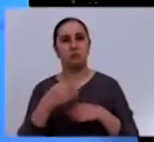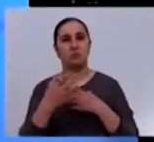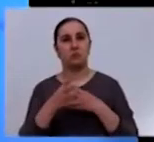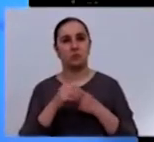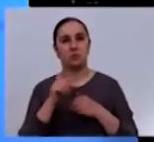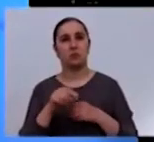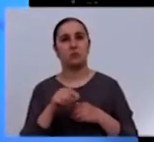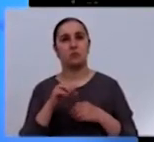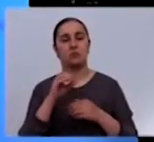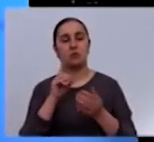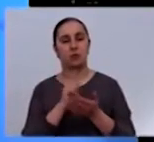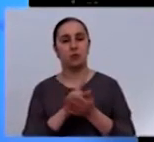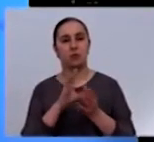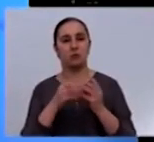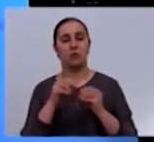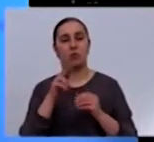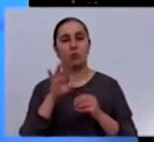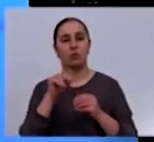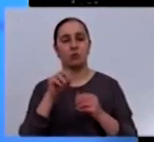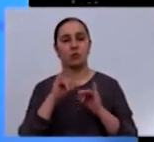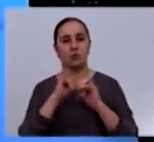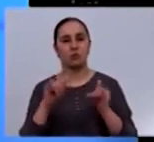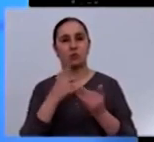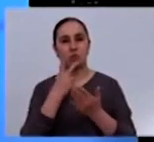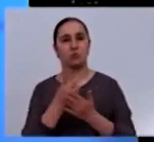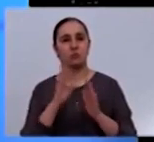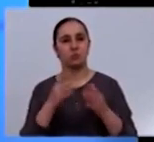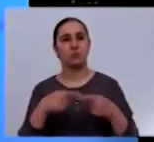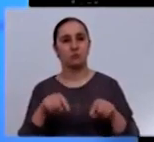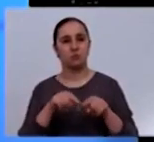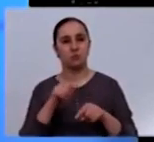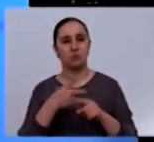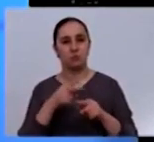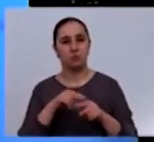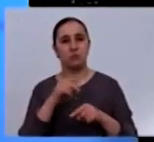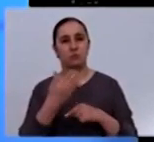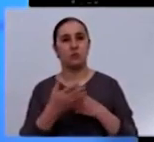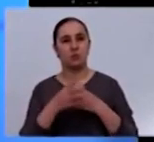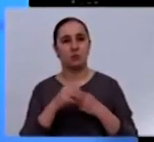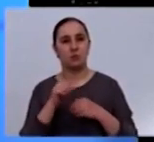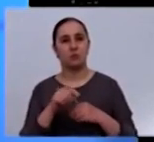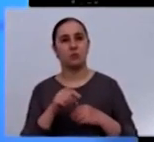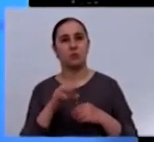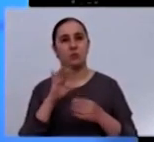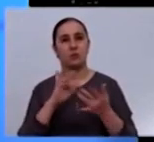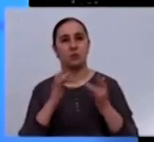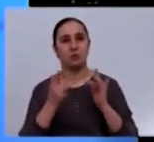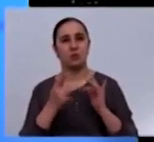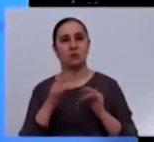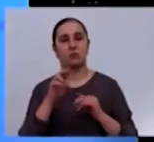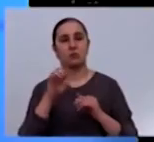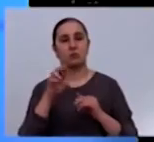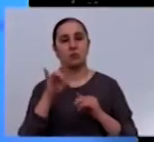sizlar bilan amalda pochta yaratishni ko'rib chiqamiz. Demak, bu uchun biz sizlar bilan internet brauzerini